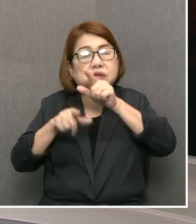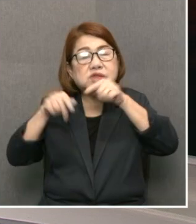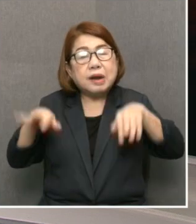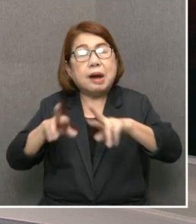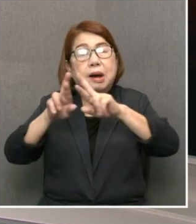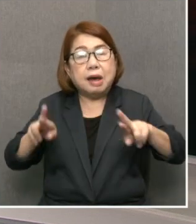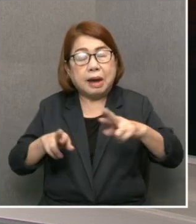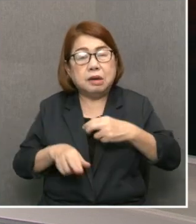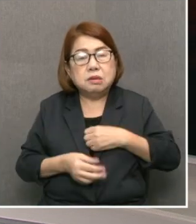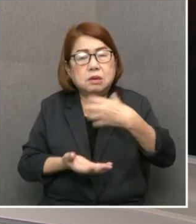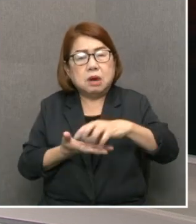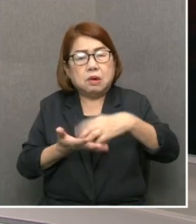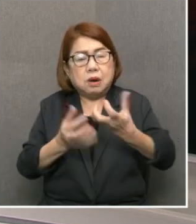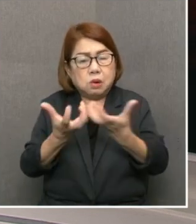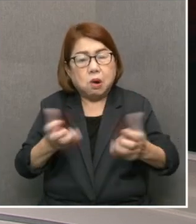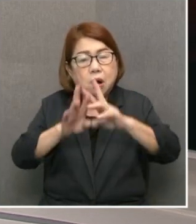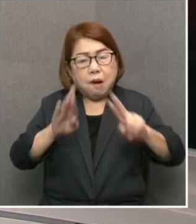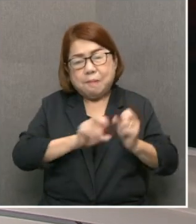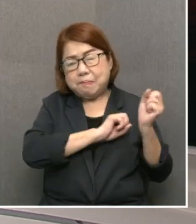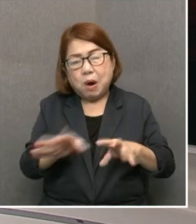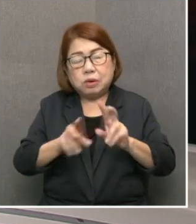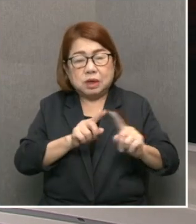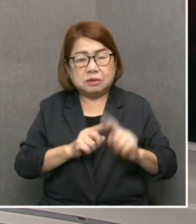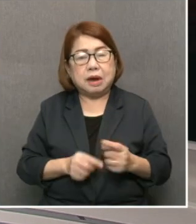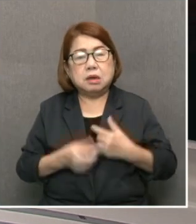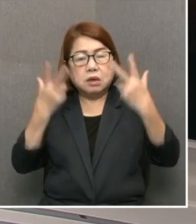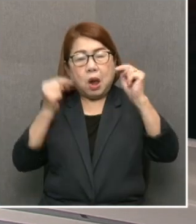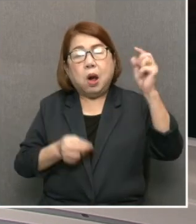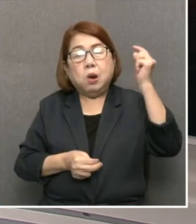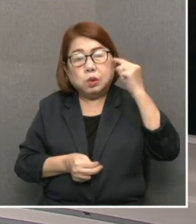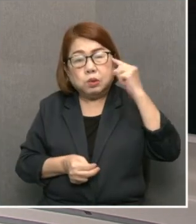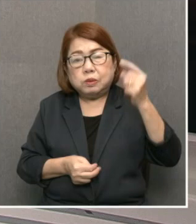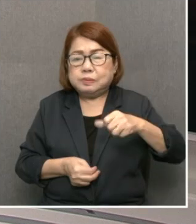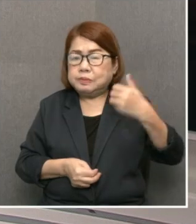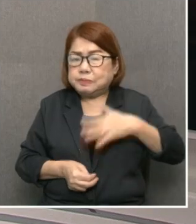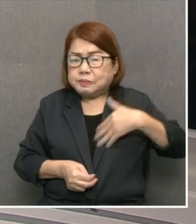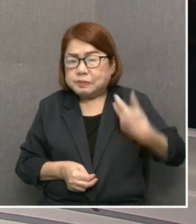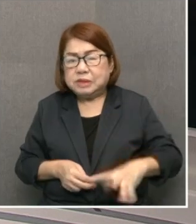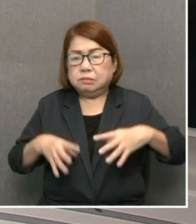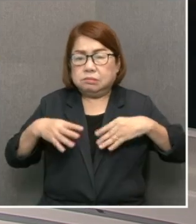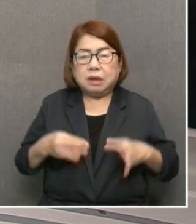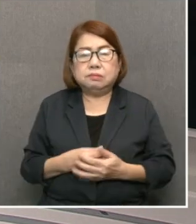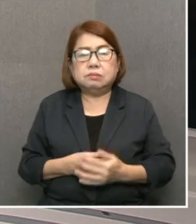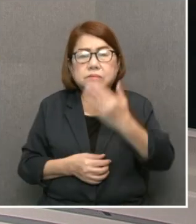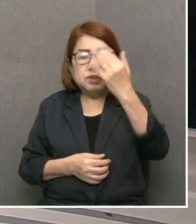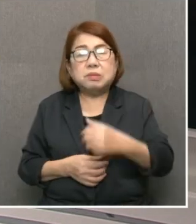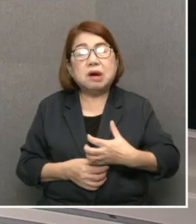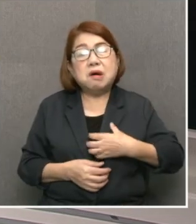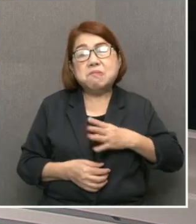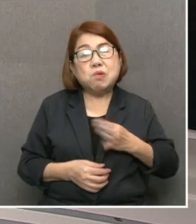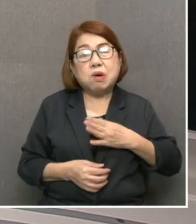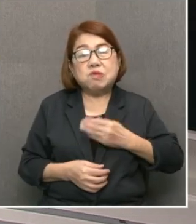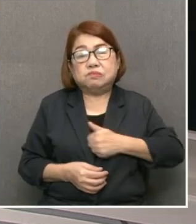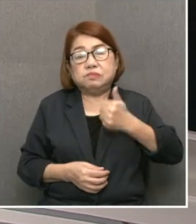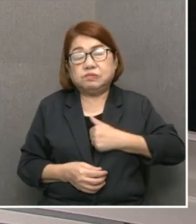ไม่นิ่งนอนใจนะคะมีข้อสั่งการออกมาเลยค่ะบอกว่าท่านเนี่ยรับไม่ได้นี่เป็นการท้าทายแล้วก็รังแกประชาชนสิ่งที่อยากให้